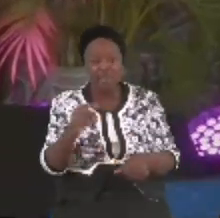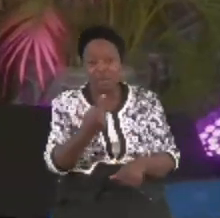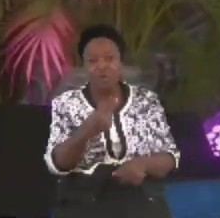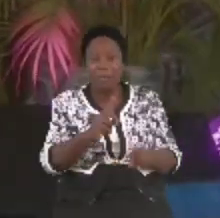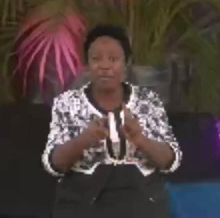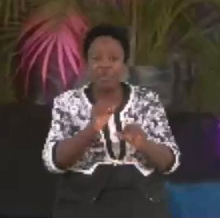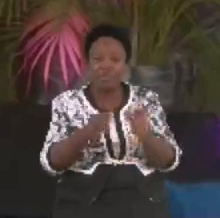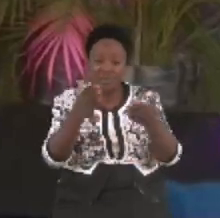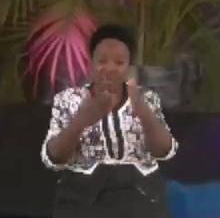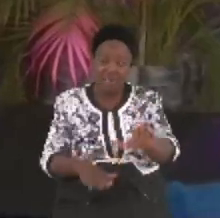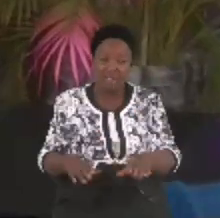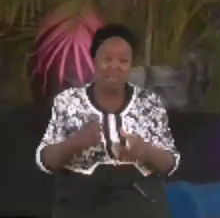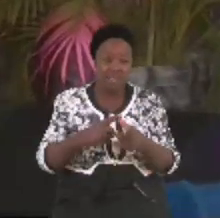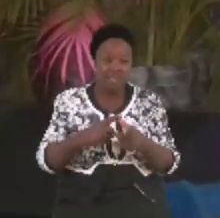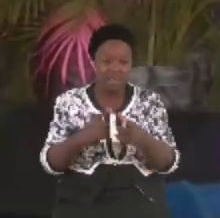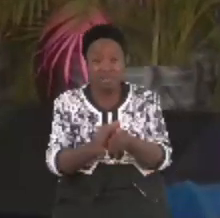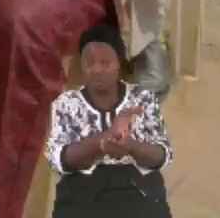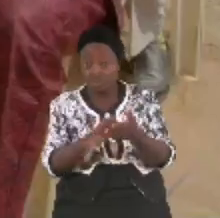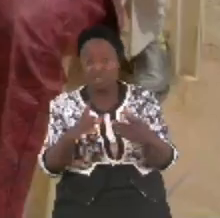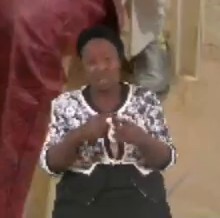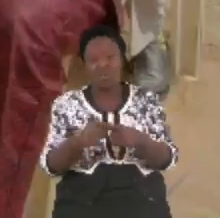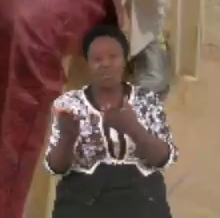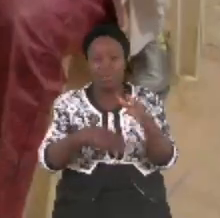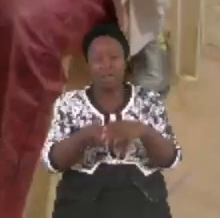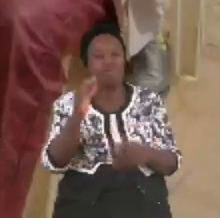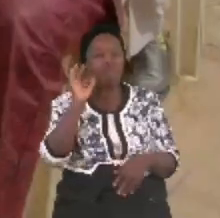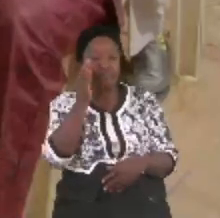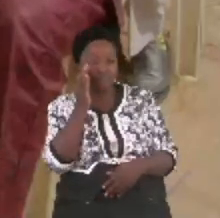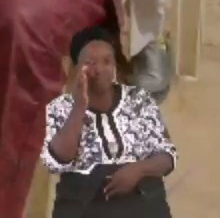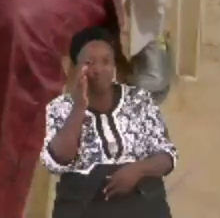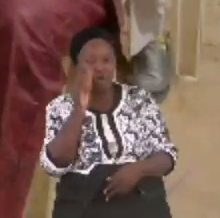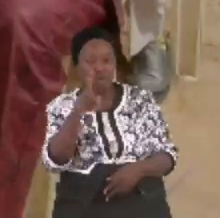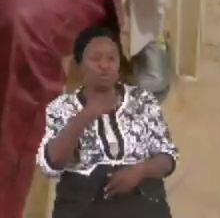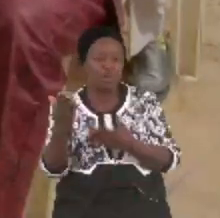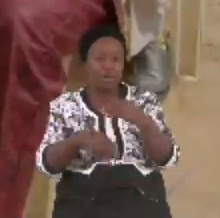porte beaucoup de fruits. Tu porteras beaucoup de fruits.